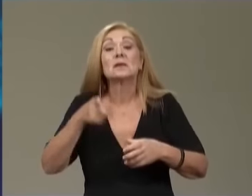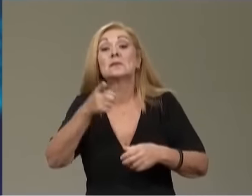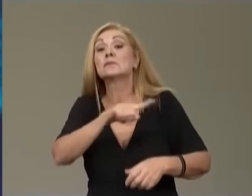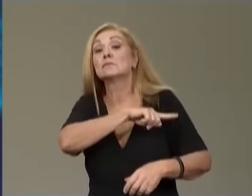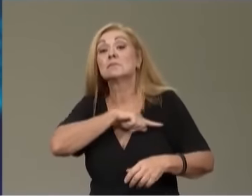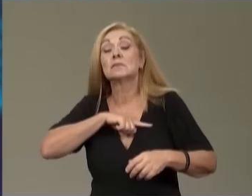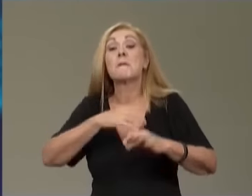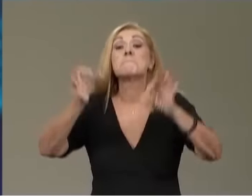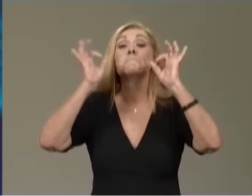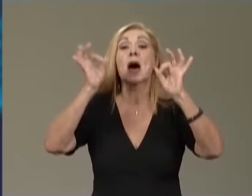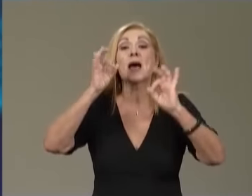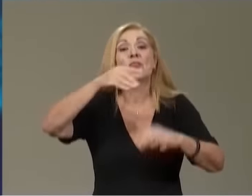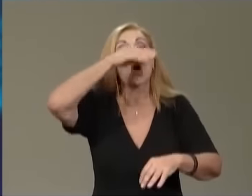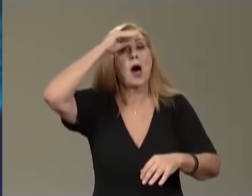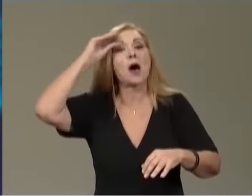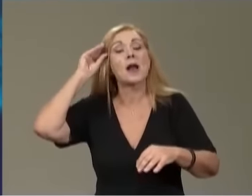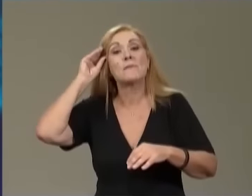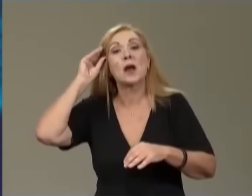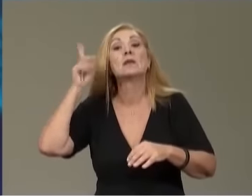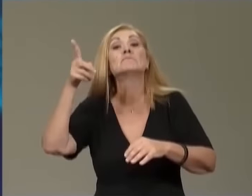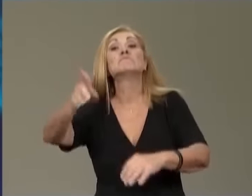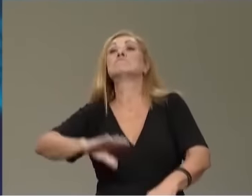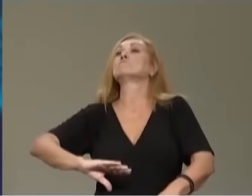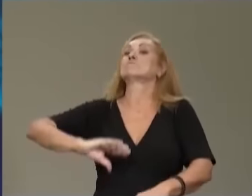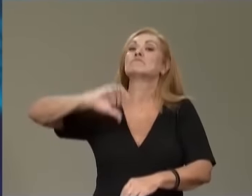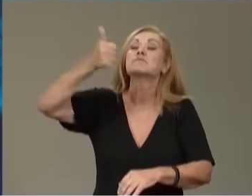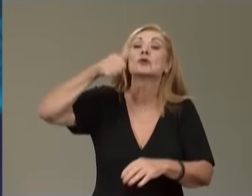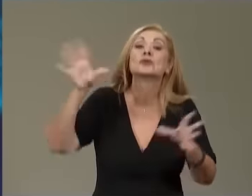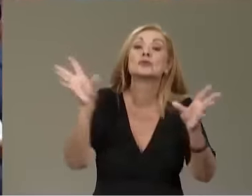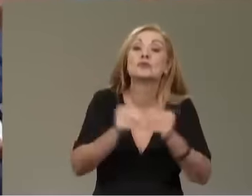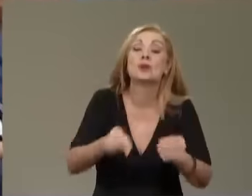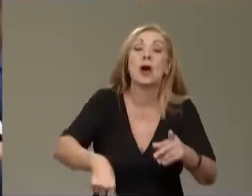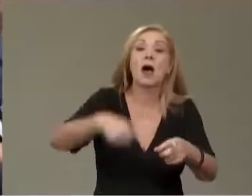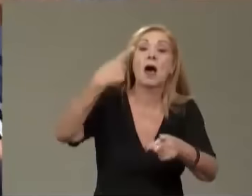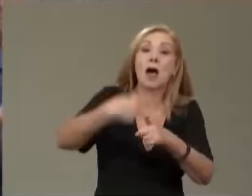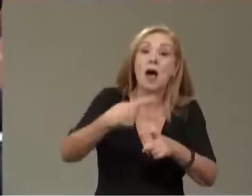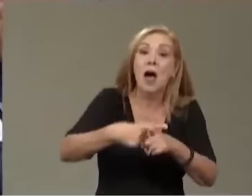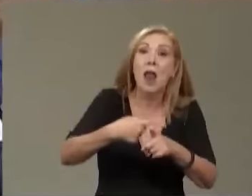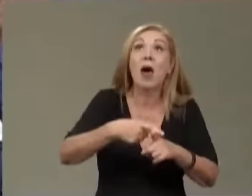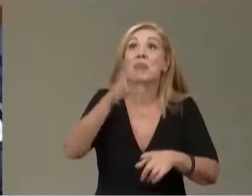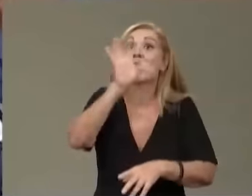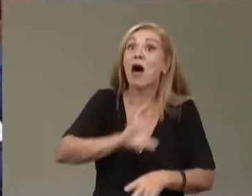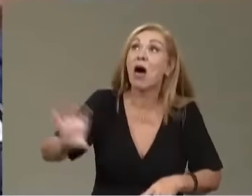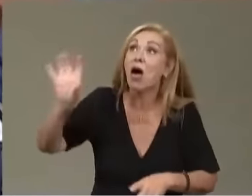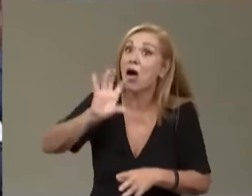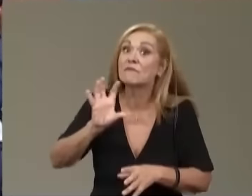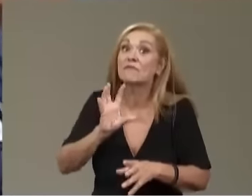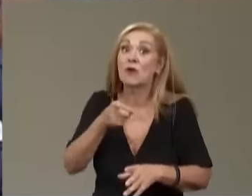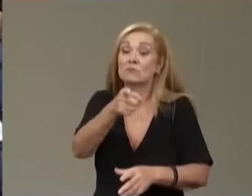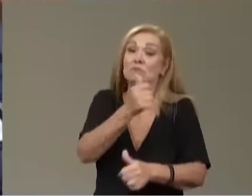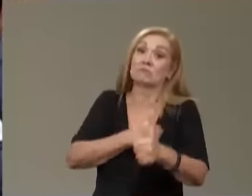τον Μακεδόνα Κωνσταντίνο Καραμαλή, πρωτοστάτησε για την Ελλάδα της ελευθερίας και της Ευρώπης.